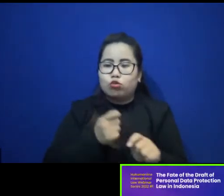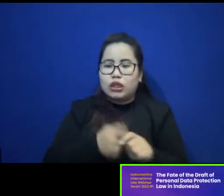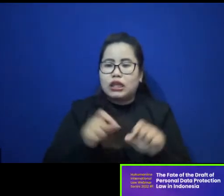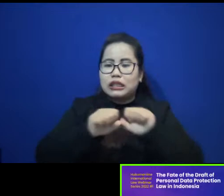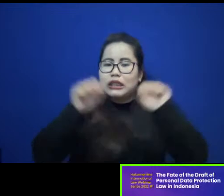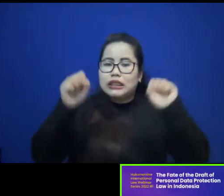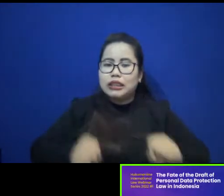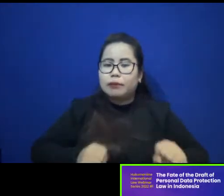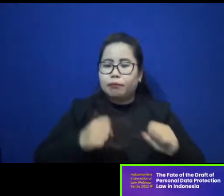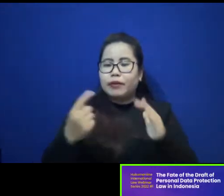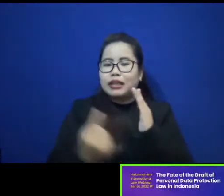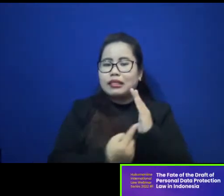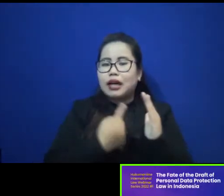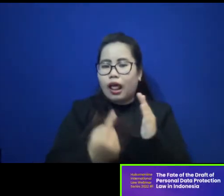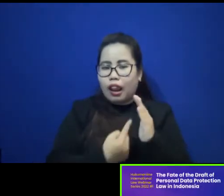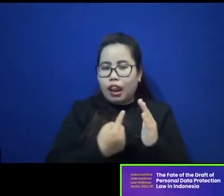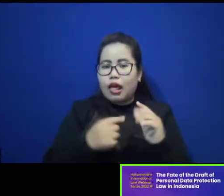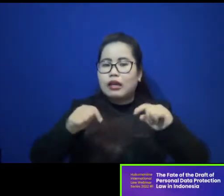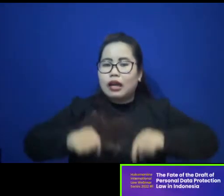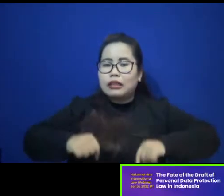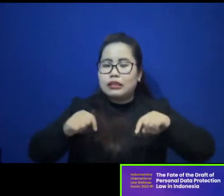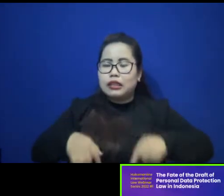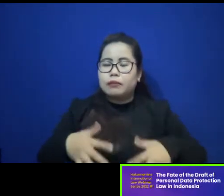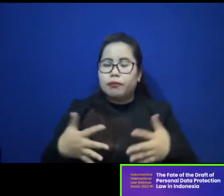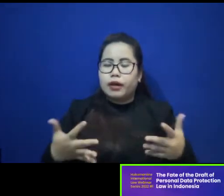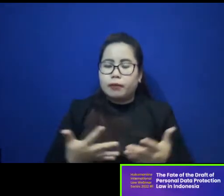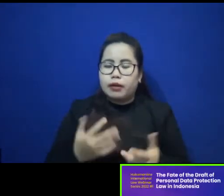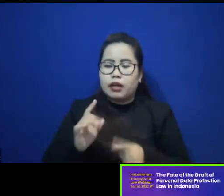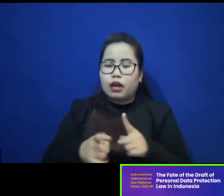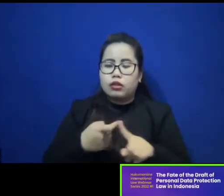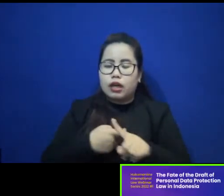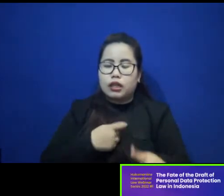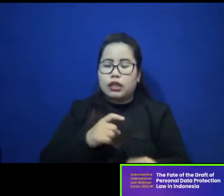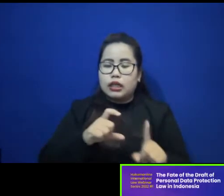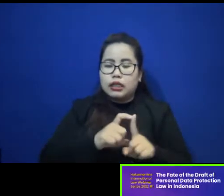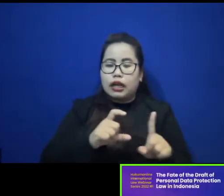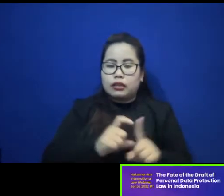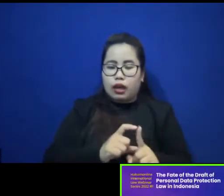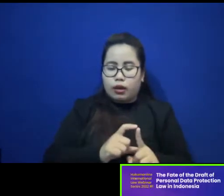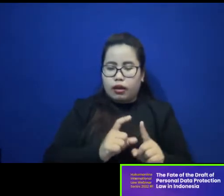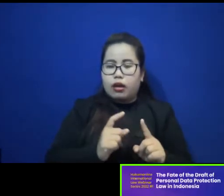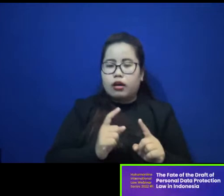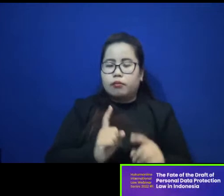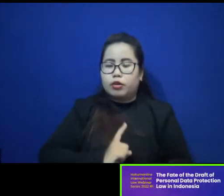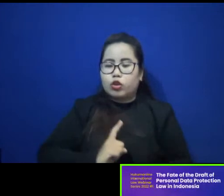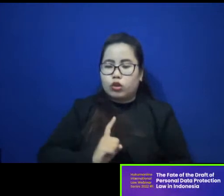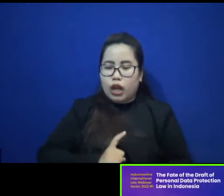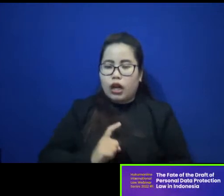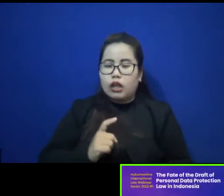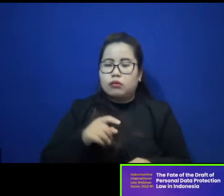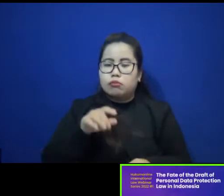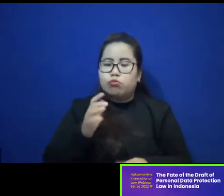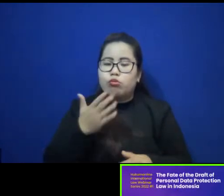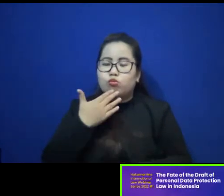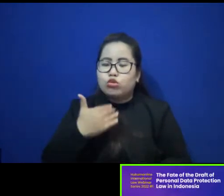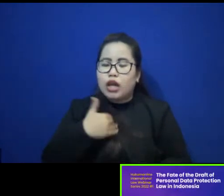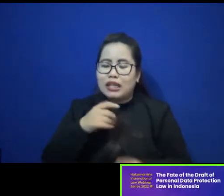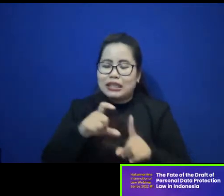internal dan disini personal data protection officer memiliki peran yang sifatnya